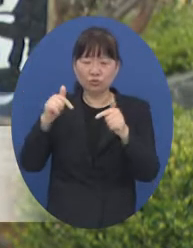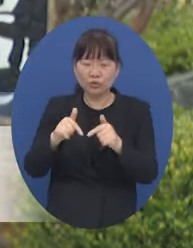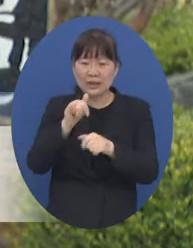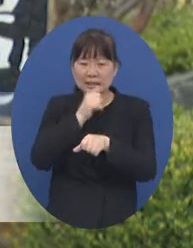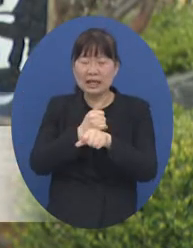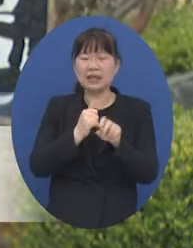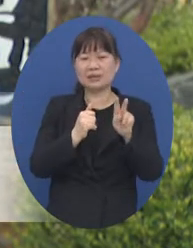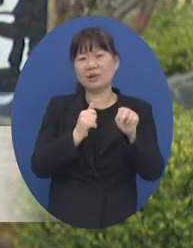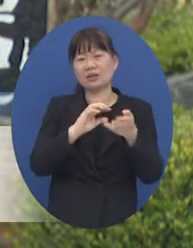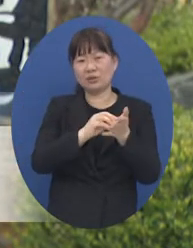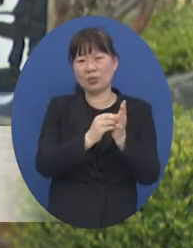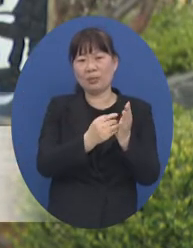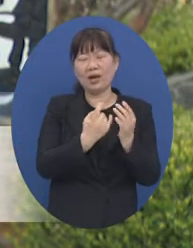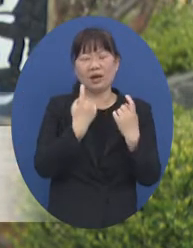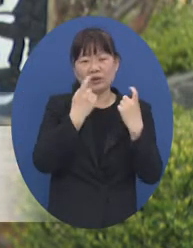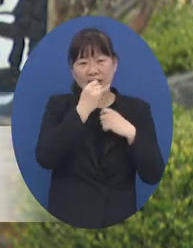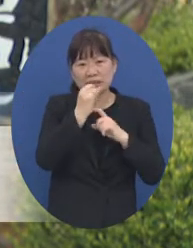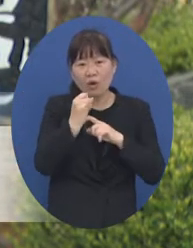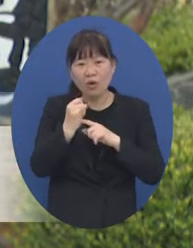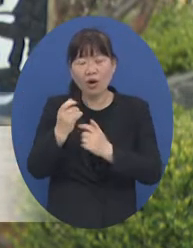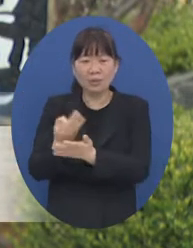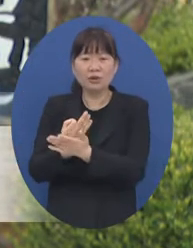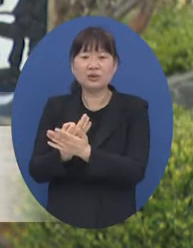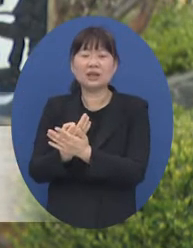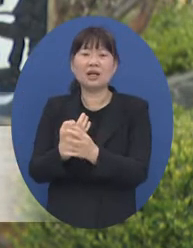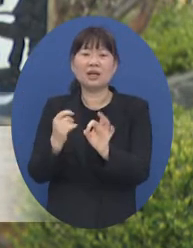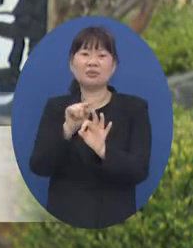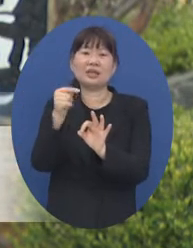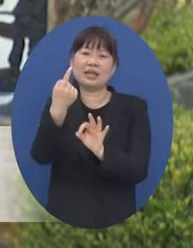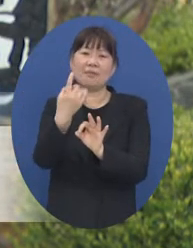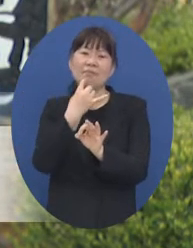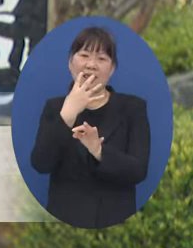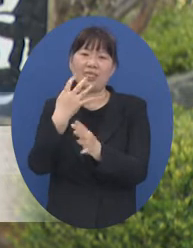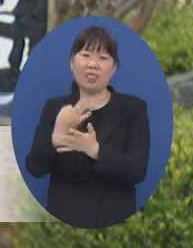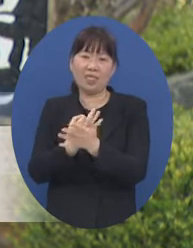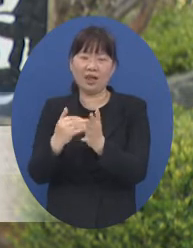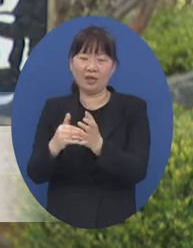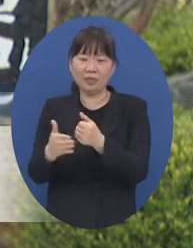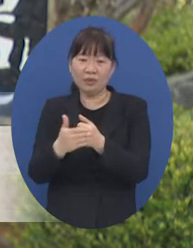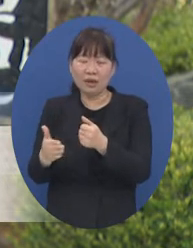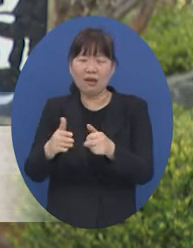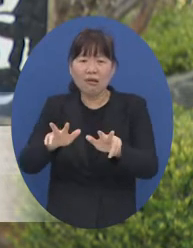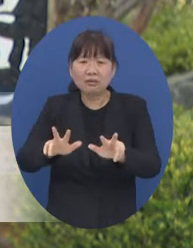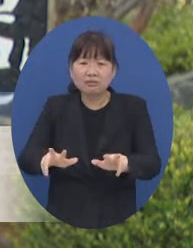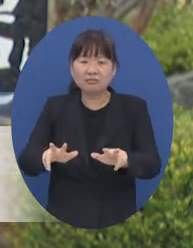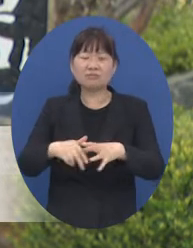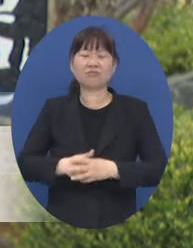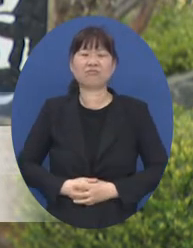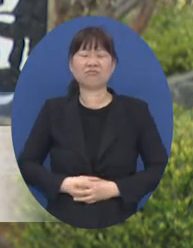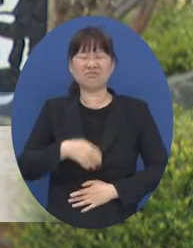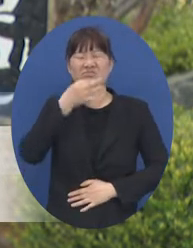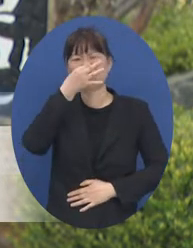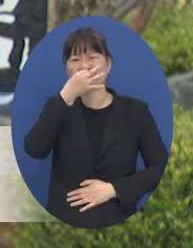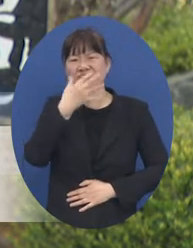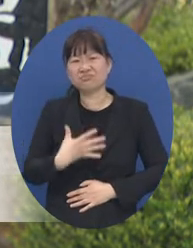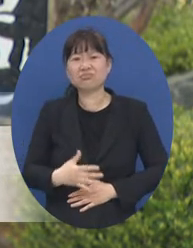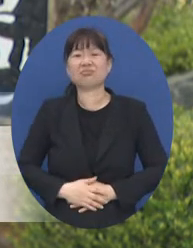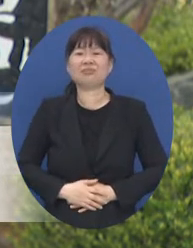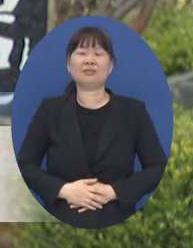따진다 그러면 10분의 1 정도의 매출밖에 발생을 되지 않았기 때문에 굉장히 힘든